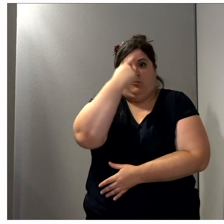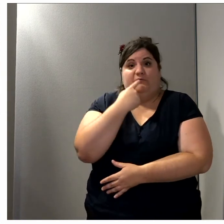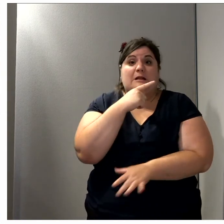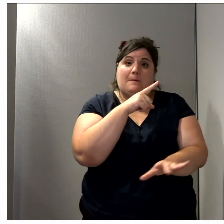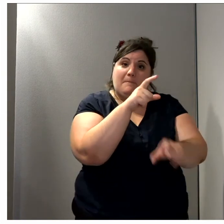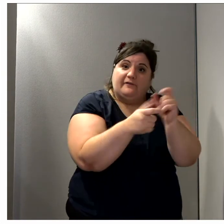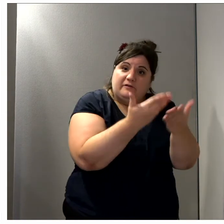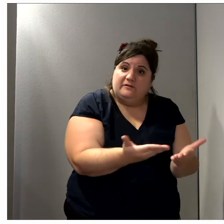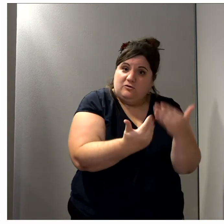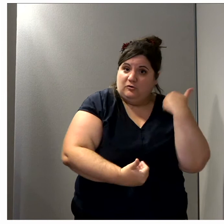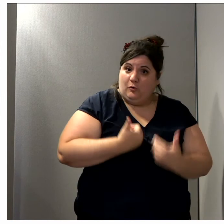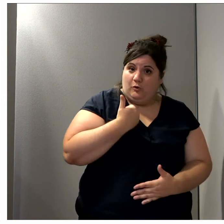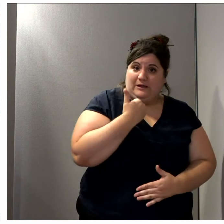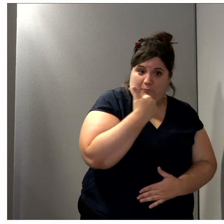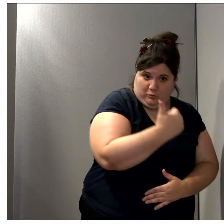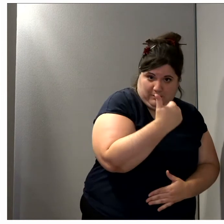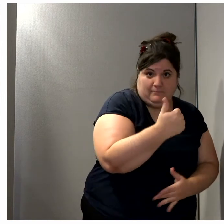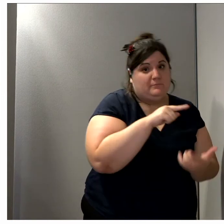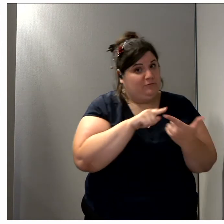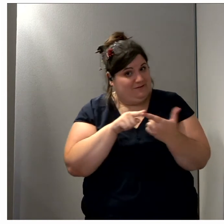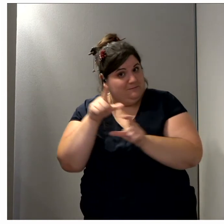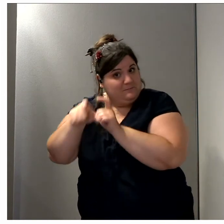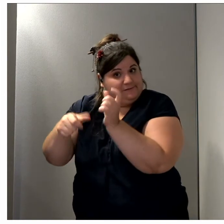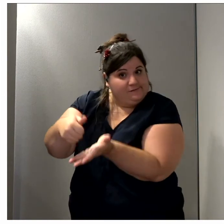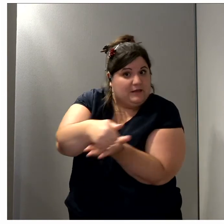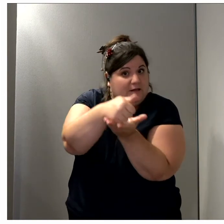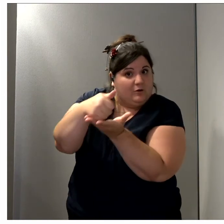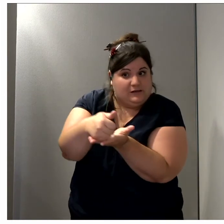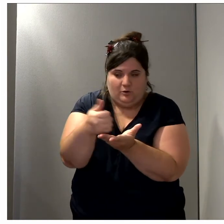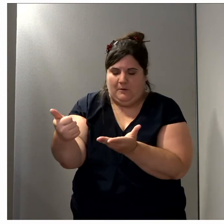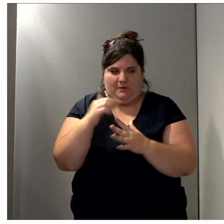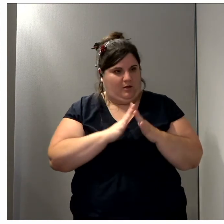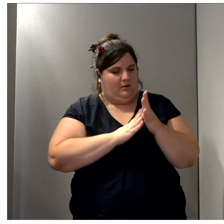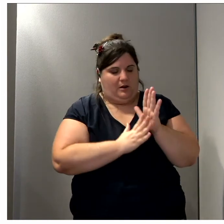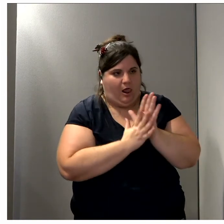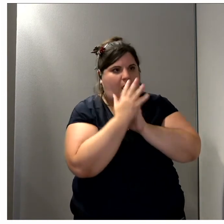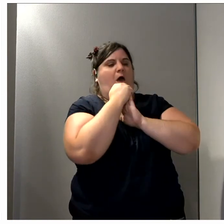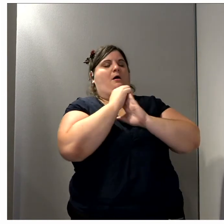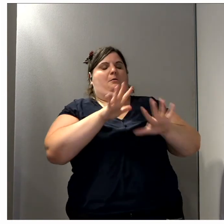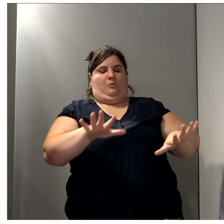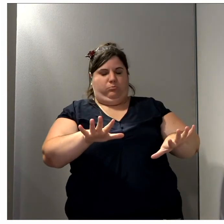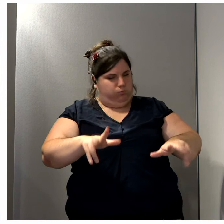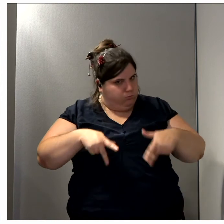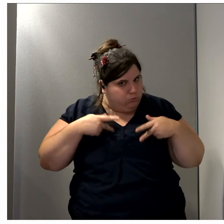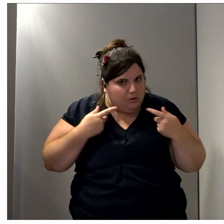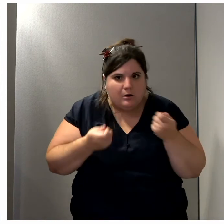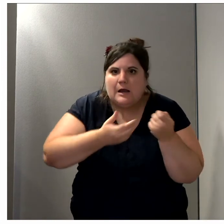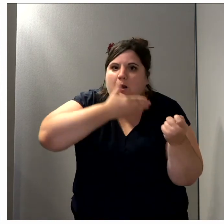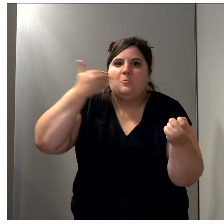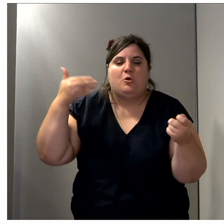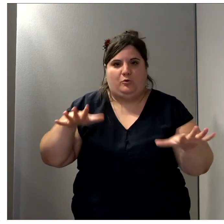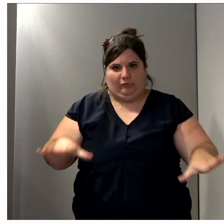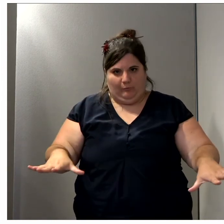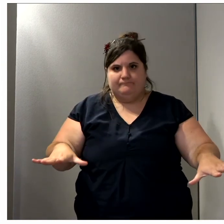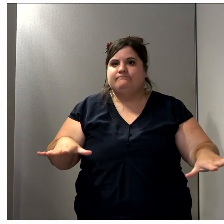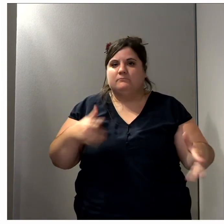aidants, qui doivent impérativement conserver la maîtrise de leur vie et donc pouvoir acquérir un plus grand